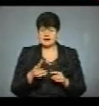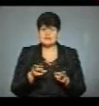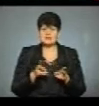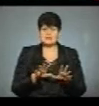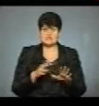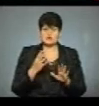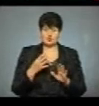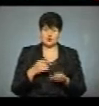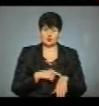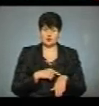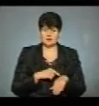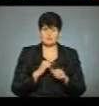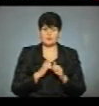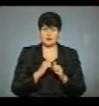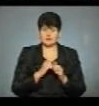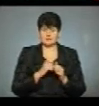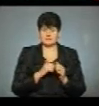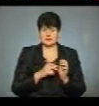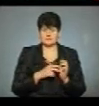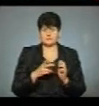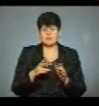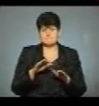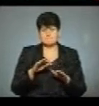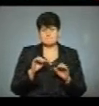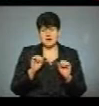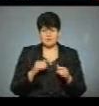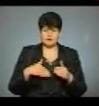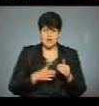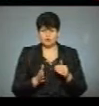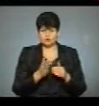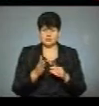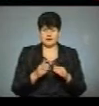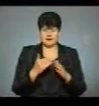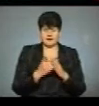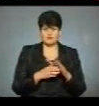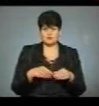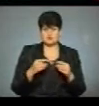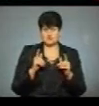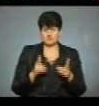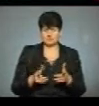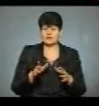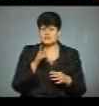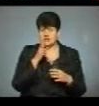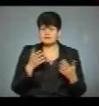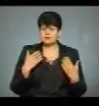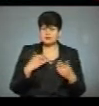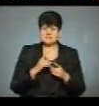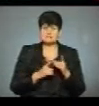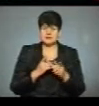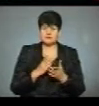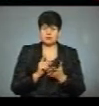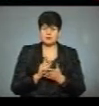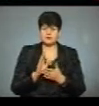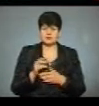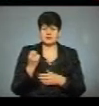залишається – 40 годин протягом кожних 7 днів. Право на гнучкий графік роботи надається за згодою. Час відпочинку між робочими змінами має бути